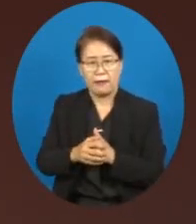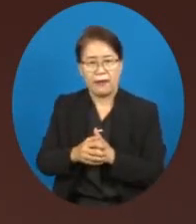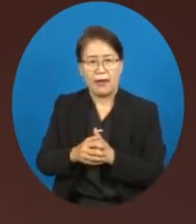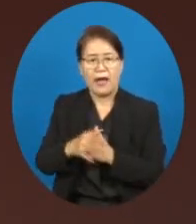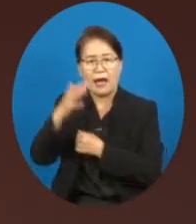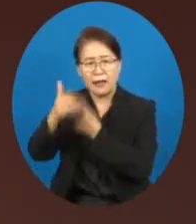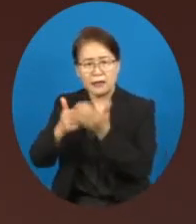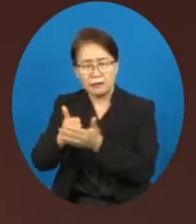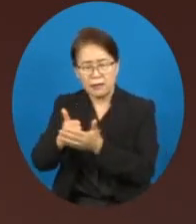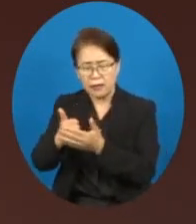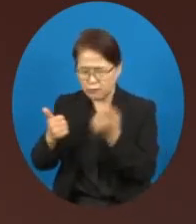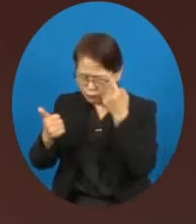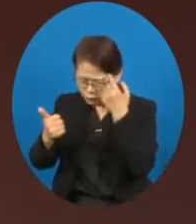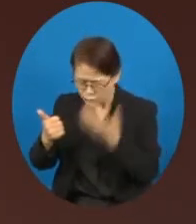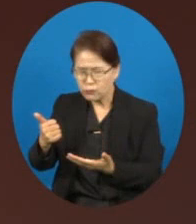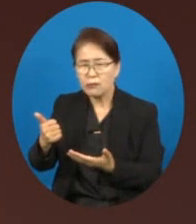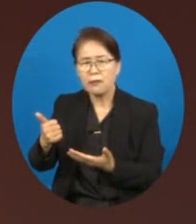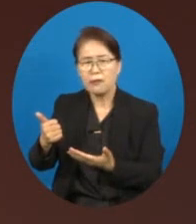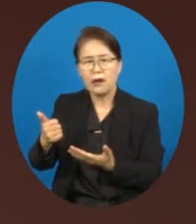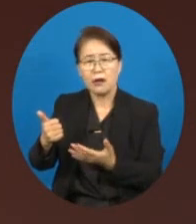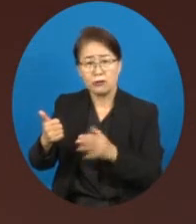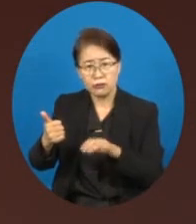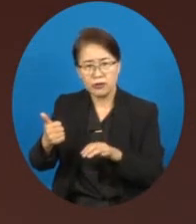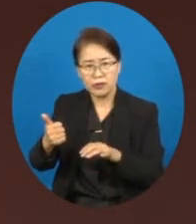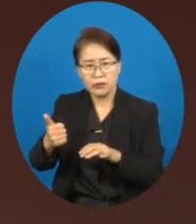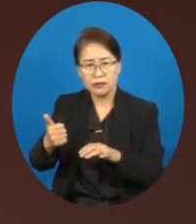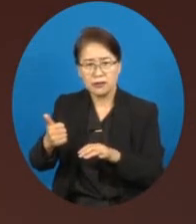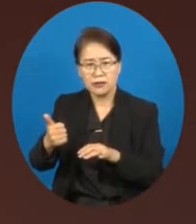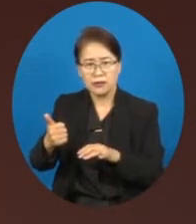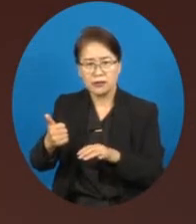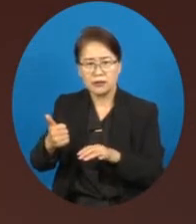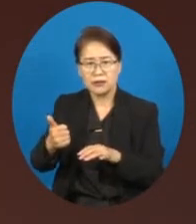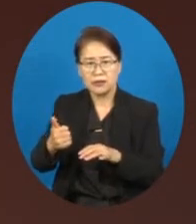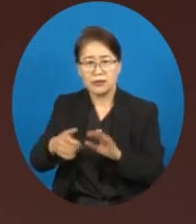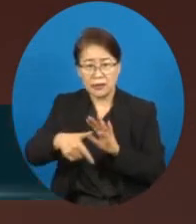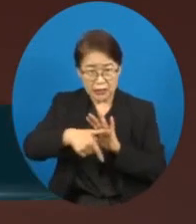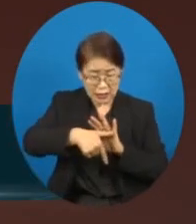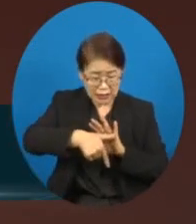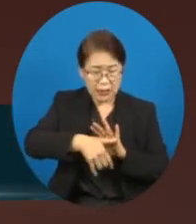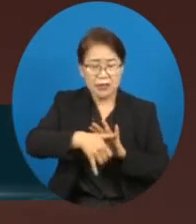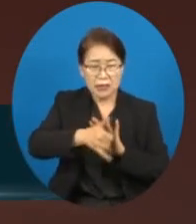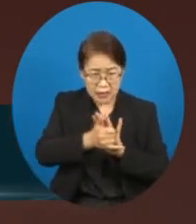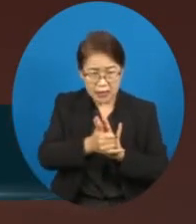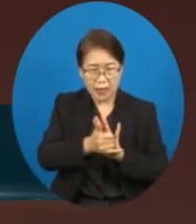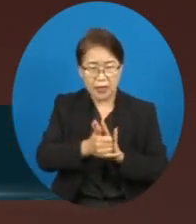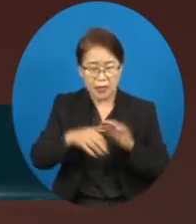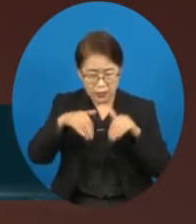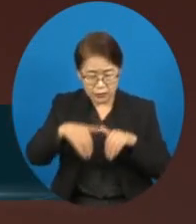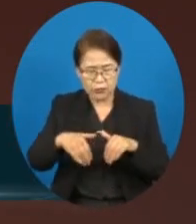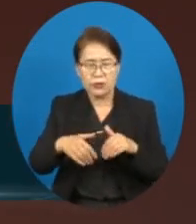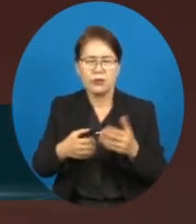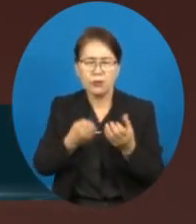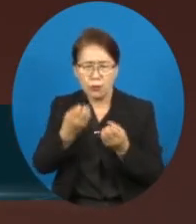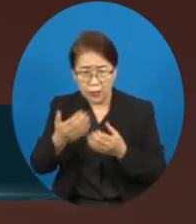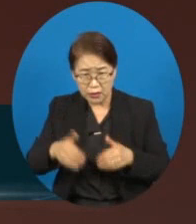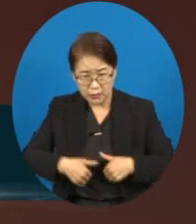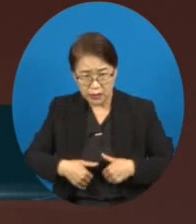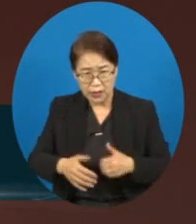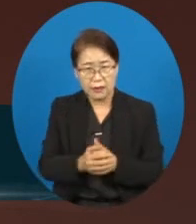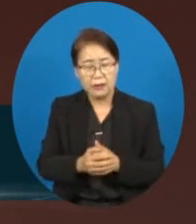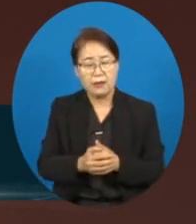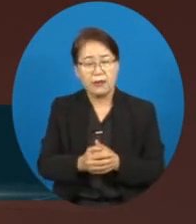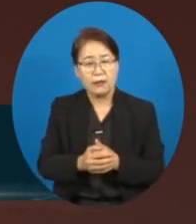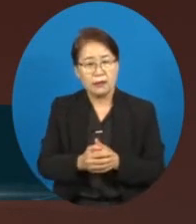그 하나님의 물음 앞에 우리는 이렇게 이사야 선지자처럼 고백할 수 있어야 돼요. 이사야 선지자가